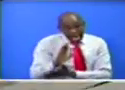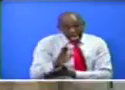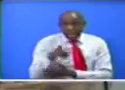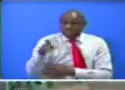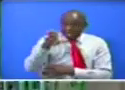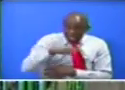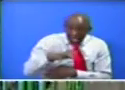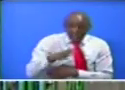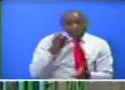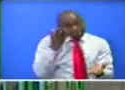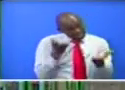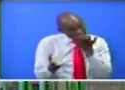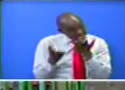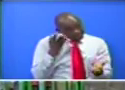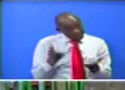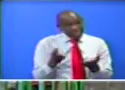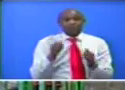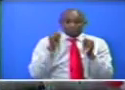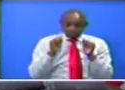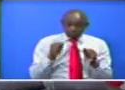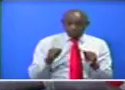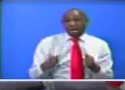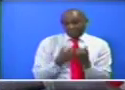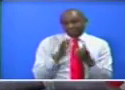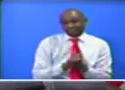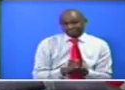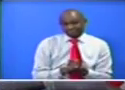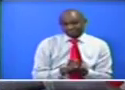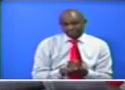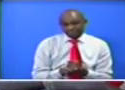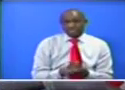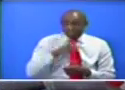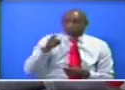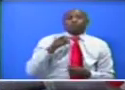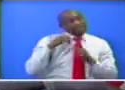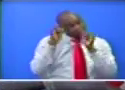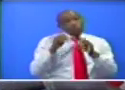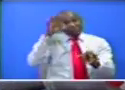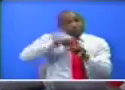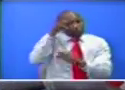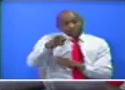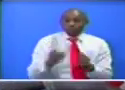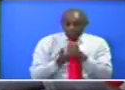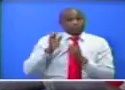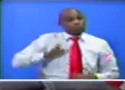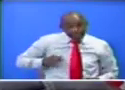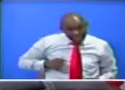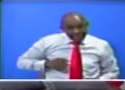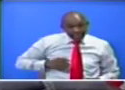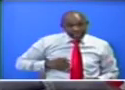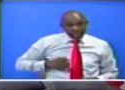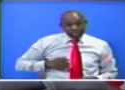neighborhood may just have been the deal sealer. Tulimweka huko, atusaidia hata sisi wa mama. Tusikae